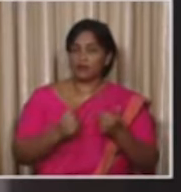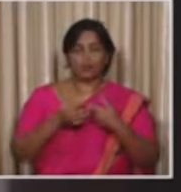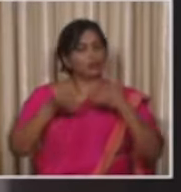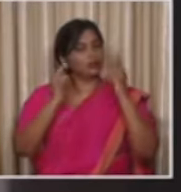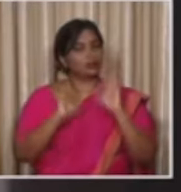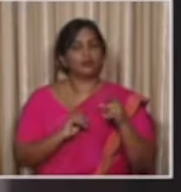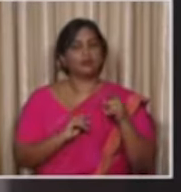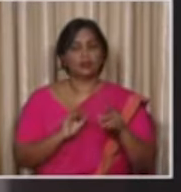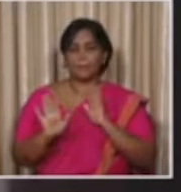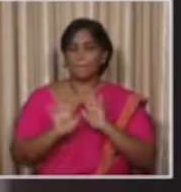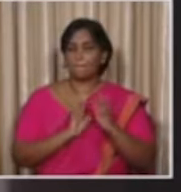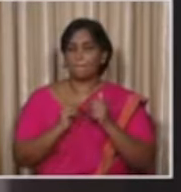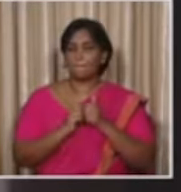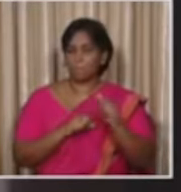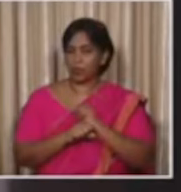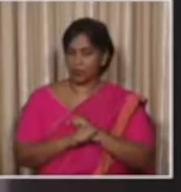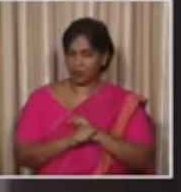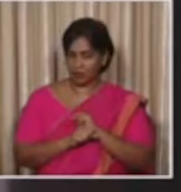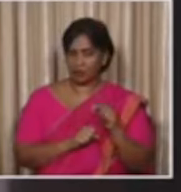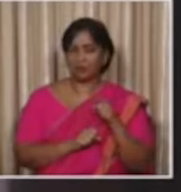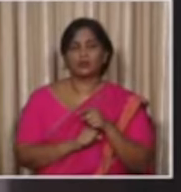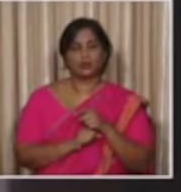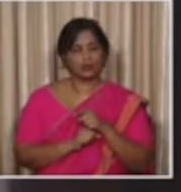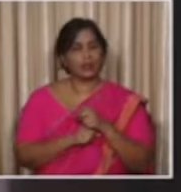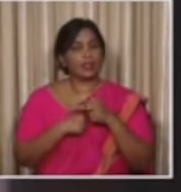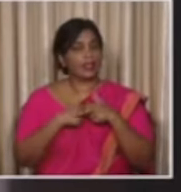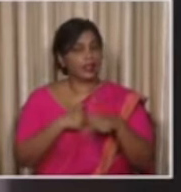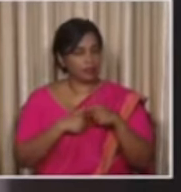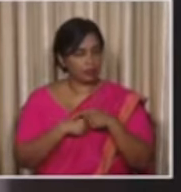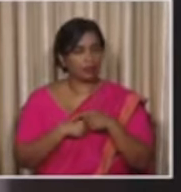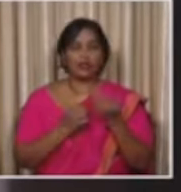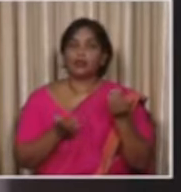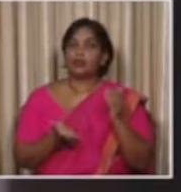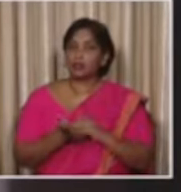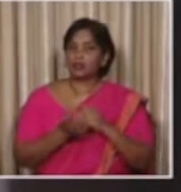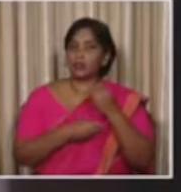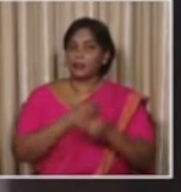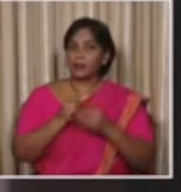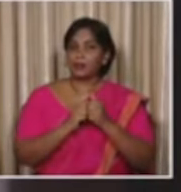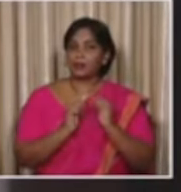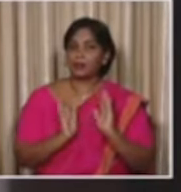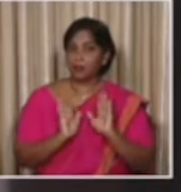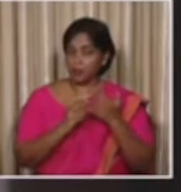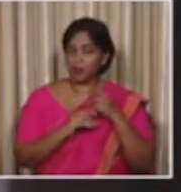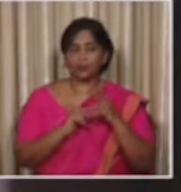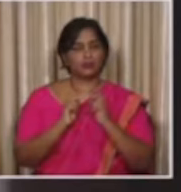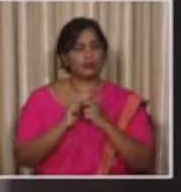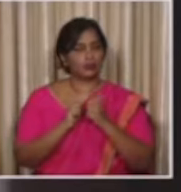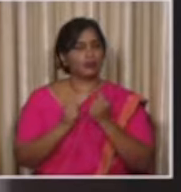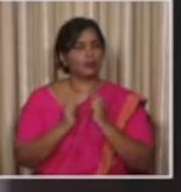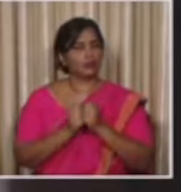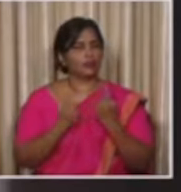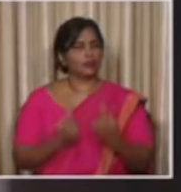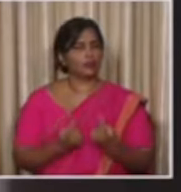නිවැරදිව කළමනාකරණය නොකිරීම හේතුවෙන් නැවත ව්‍යාපාර ආරම්භ කිරීමේදී ඇතිවන ශ්‍රම